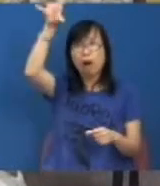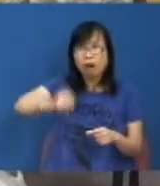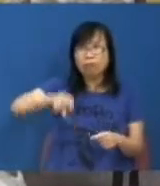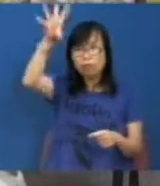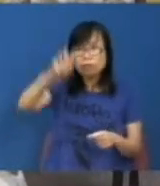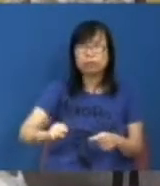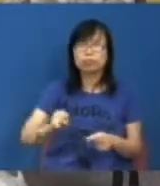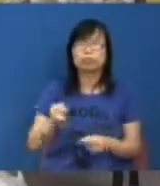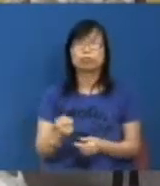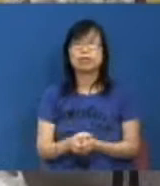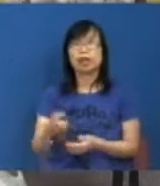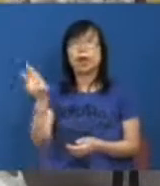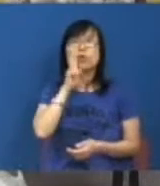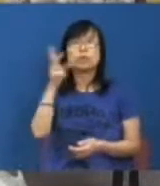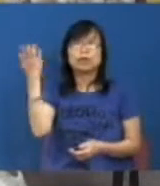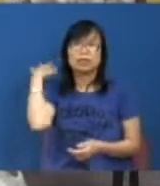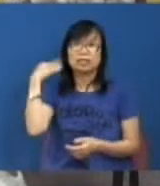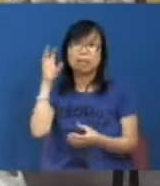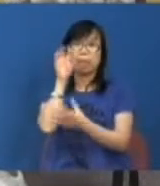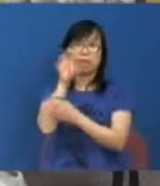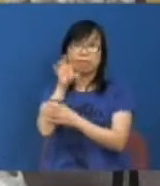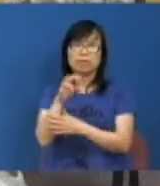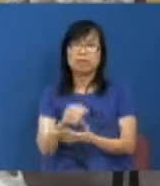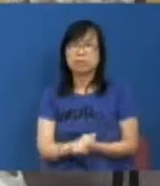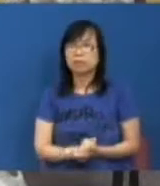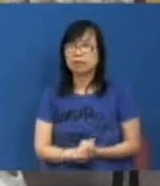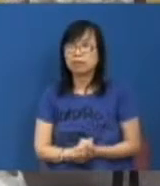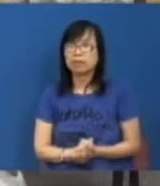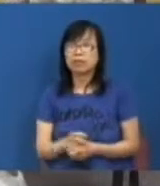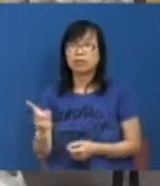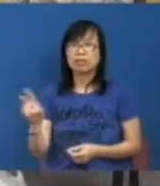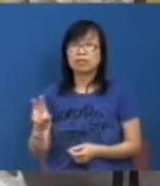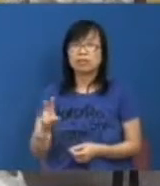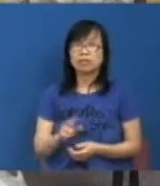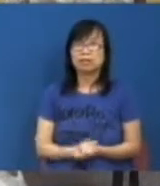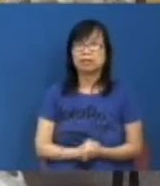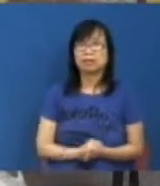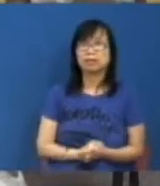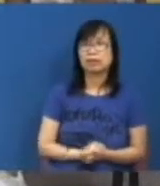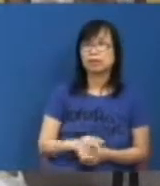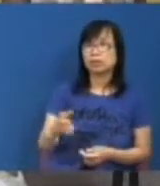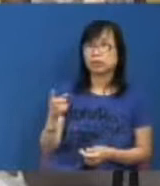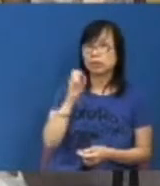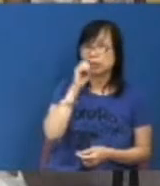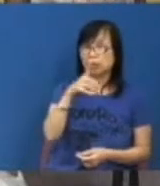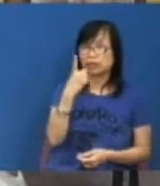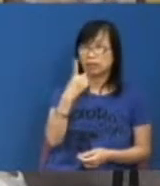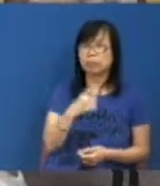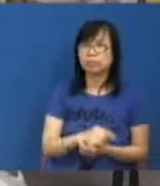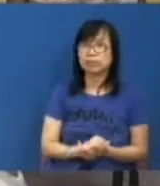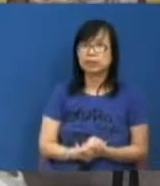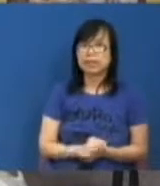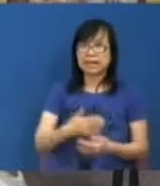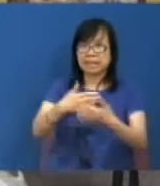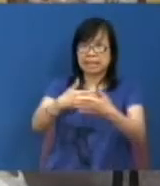好似我以前拍劇集咁， 係啦係啦，咁其實都唔係一件意思嚟嘅，講真。 嗱，所以一句講到尾咧，就係話前